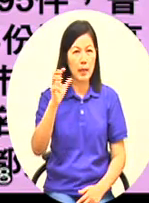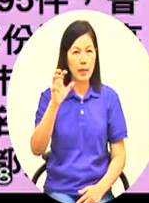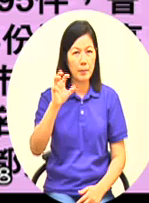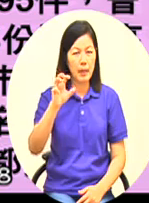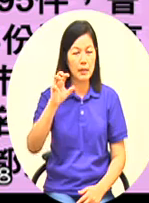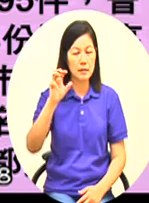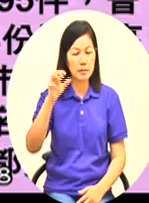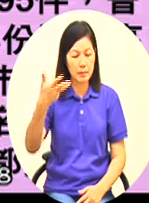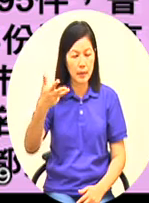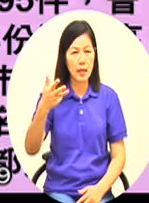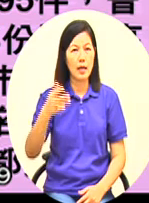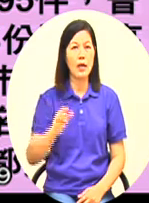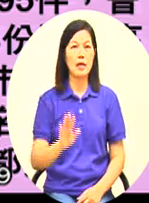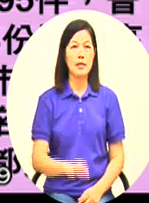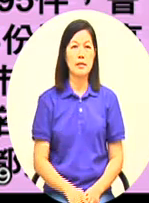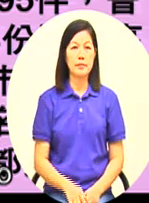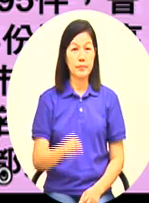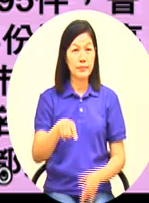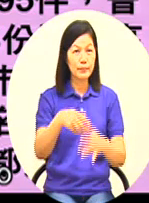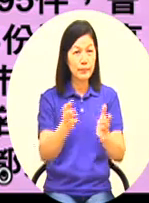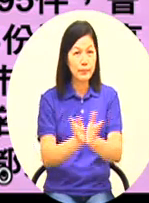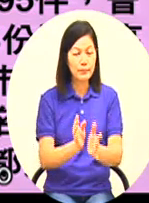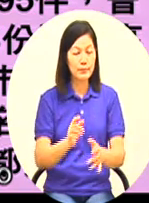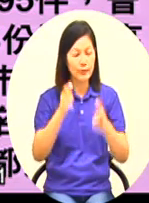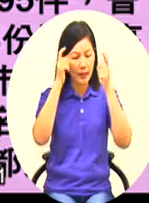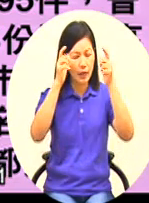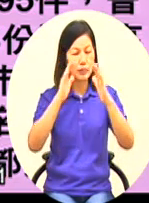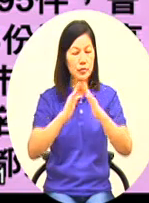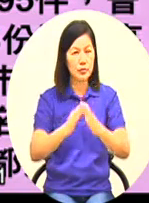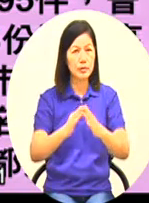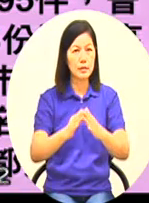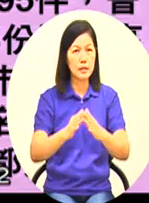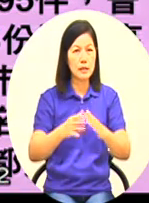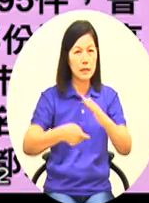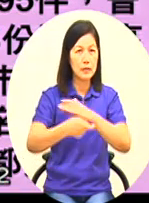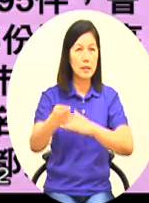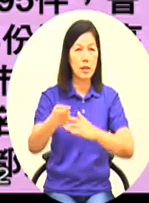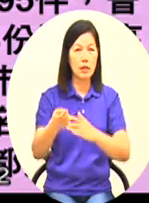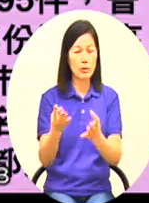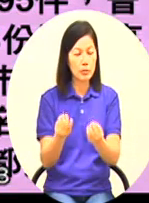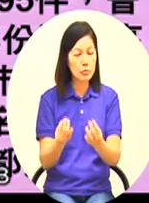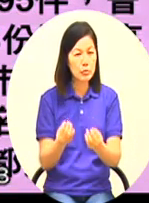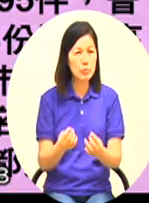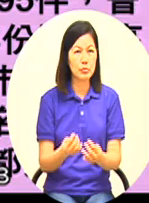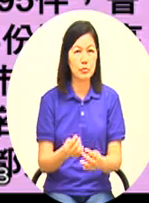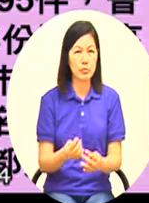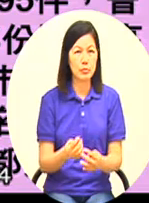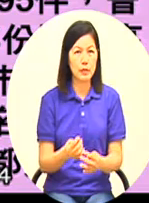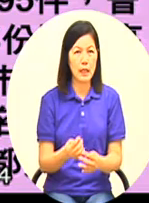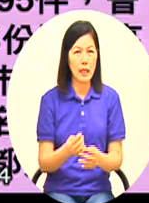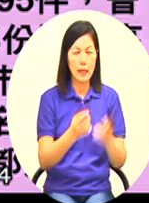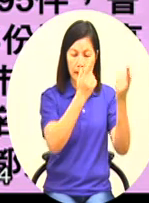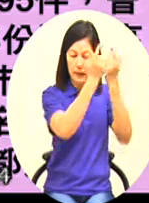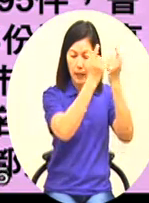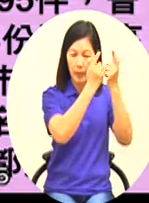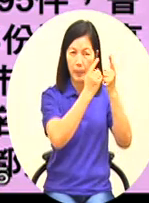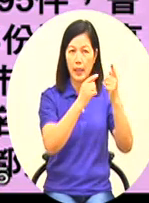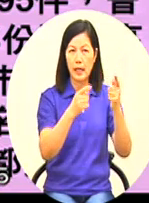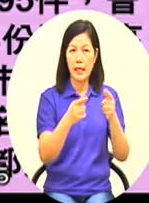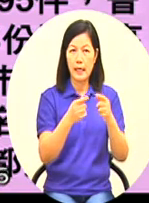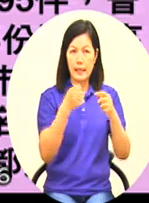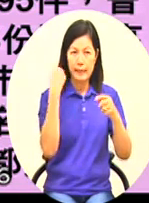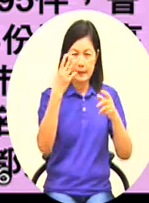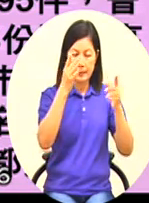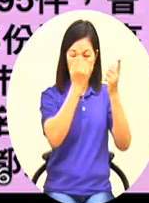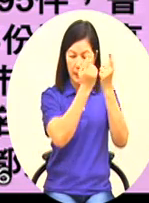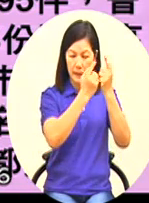3,688件。那这个部分哦，虽然我们高雄在窃盗案总数都比我们台北市跟新北市要低